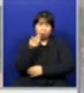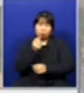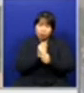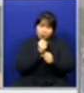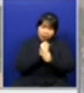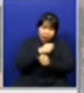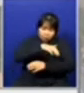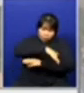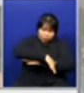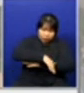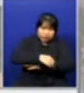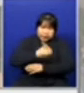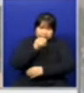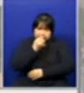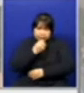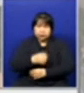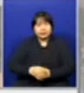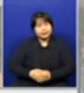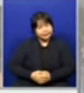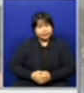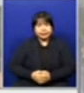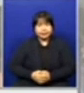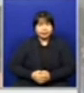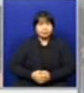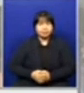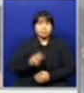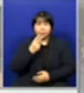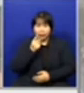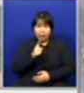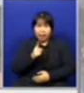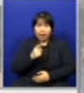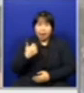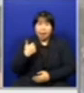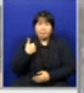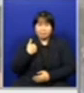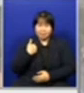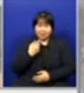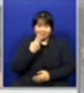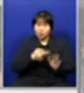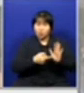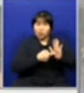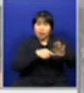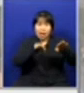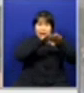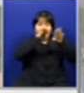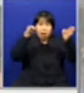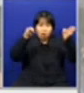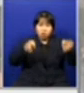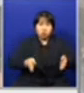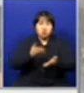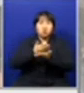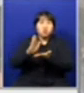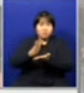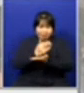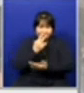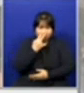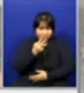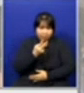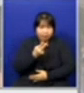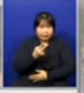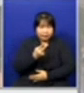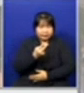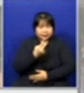ที่เกิดขึ้นท่านจะเห็นว่ามีตู้แบ่งปันเกิดขึ้นภาพที่เห็นมันน่าสะเทือน